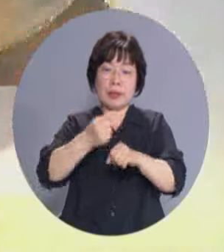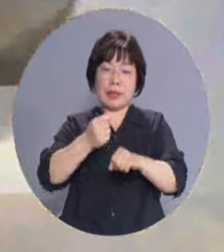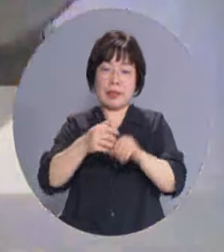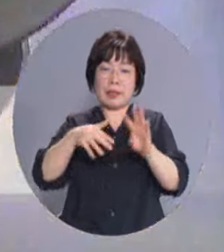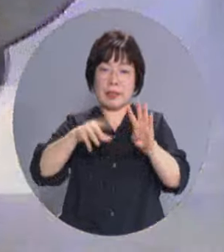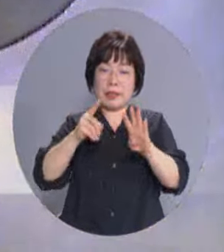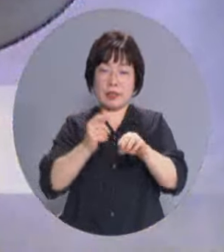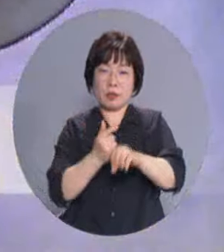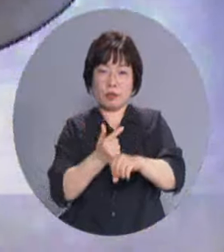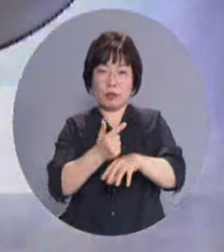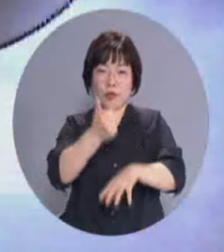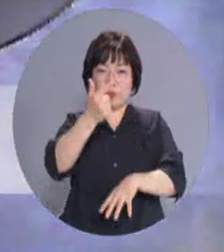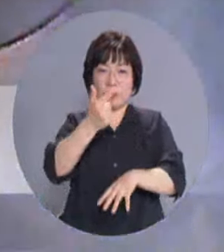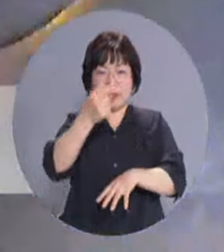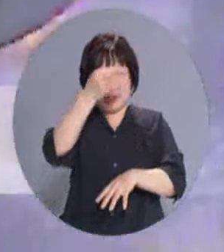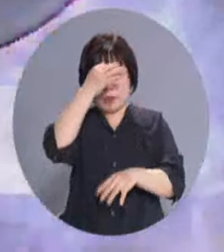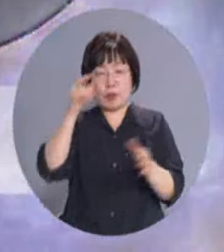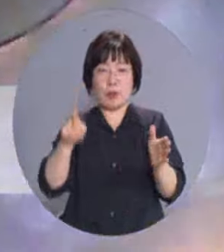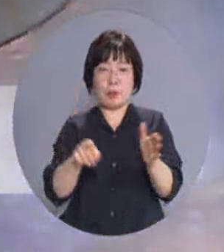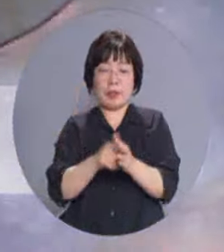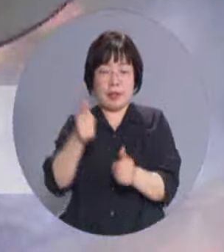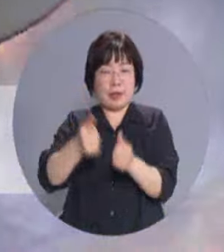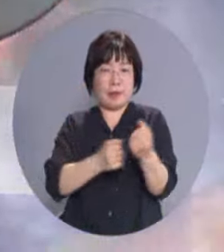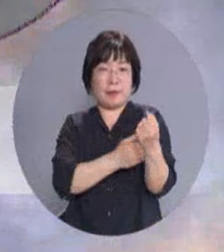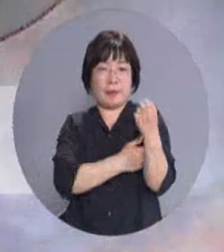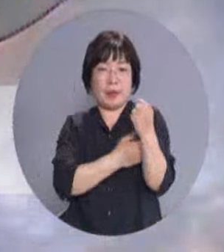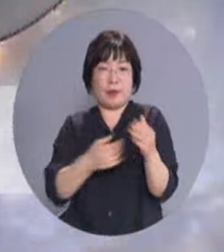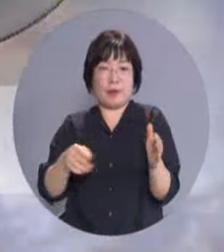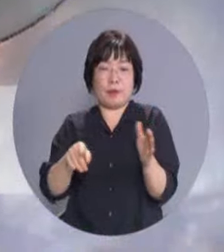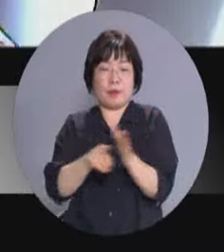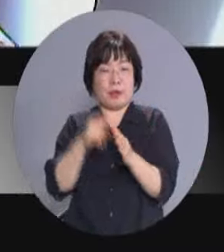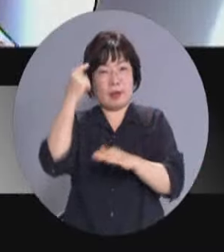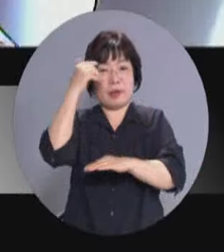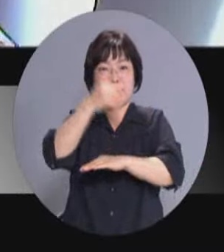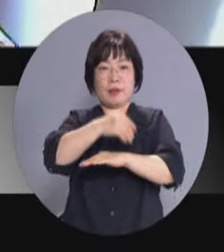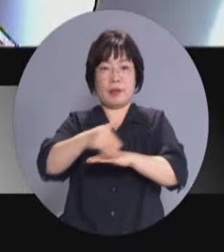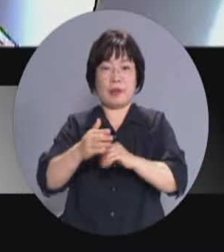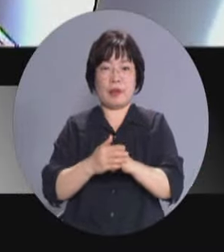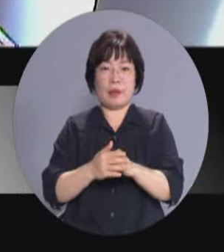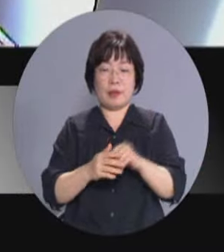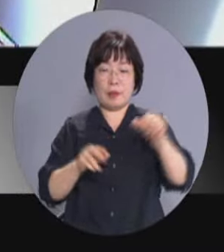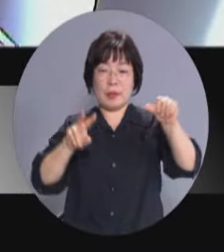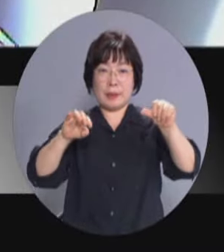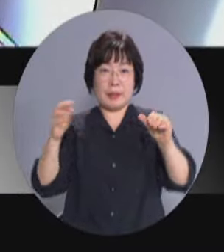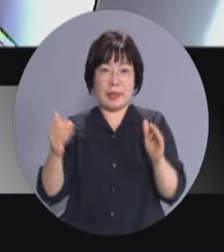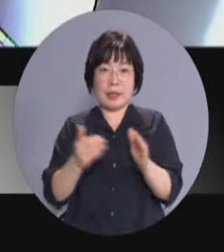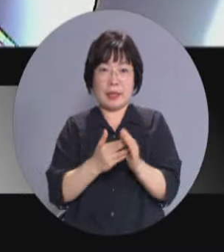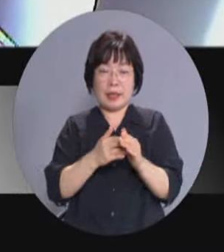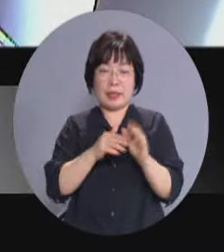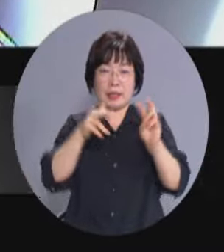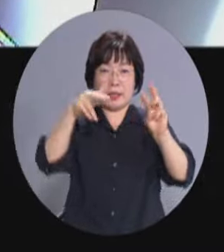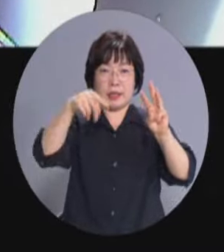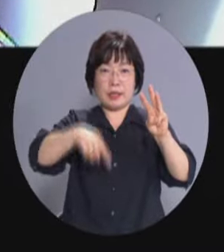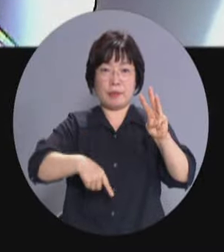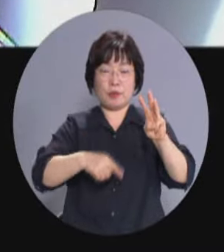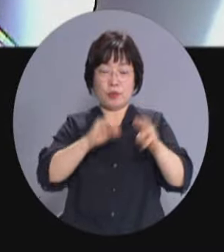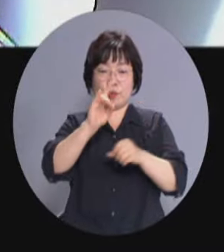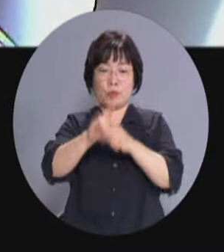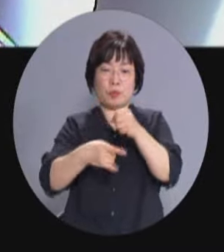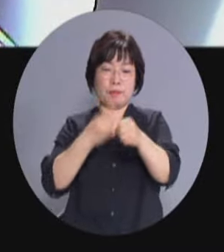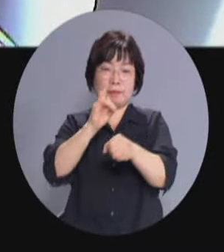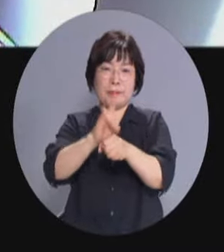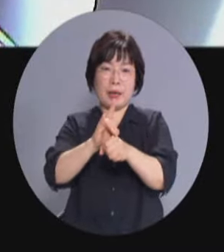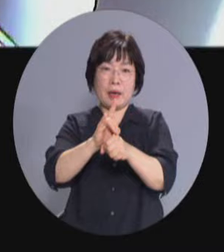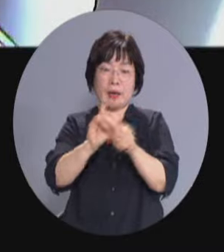4차 발사에서 기술 신뢰도와 경쟁력을 확보할 계획이라며 오는 24일까지 3주 동안 누리호 4차